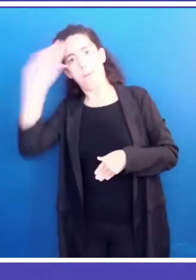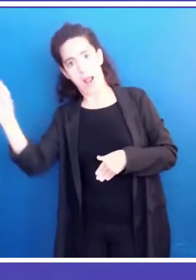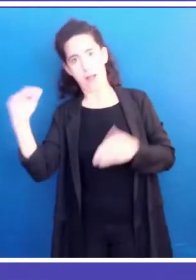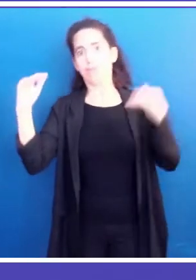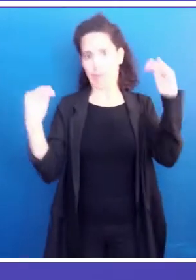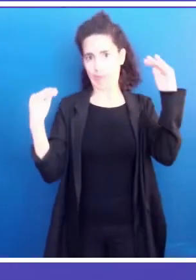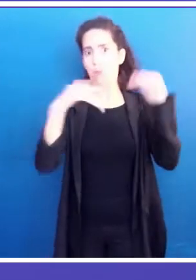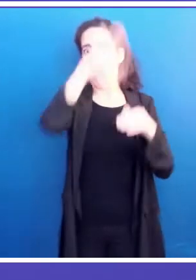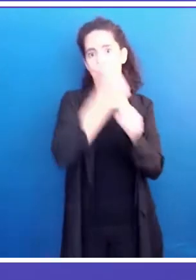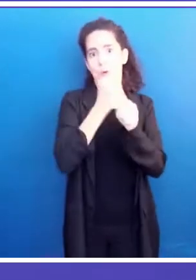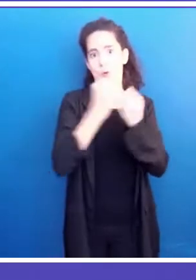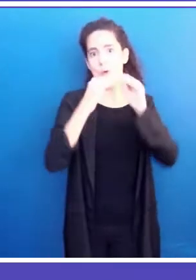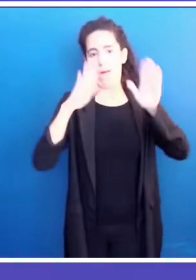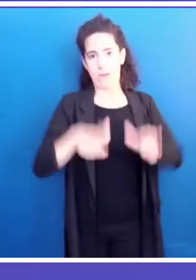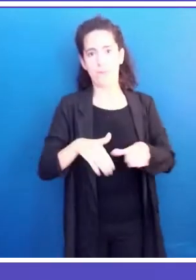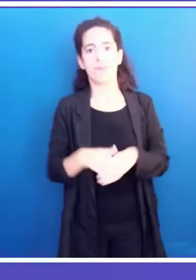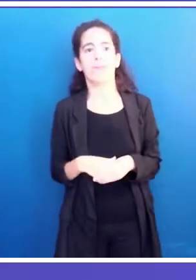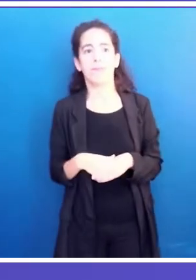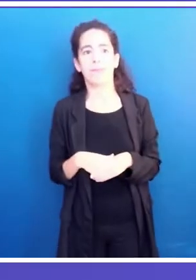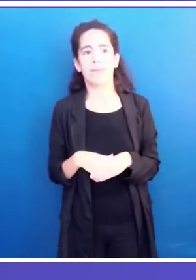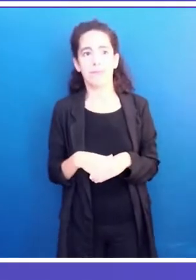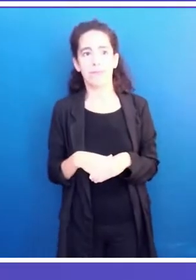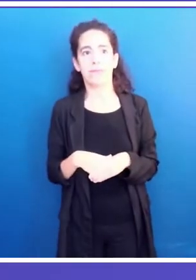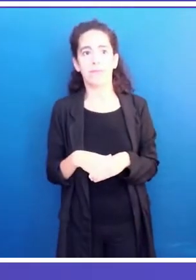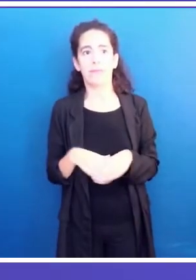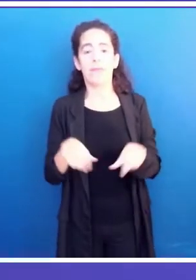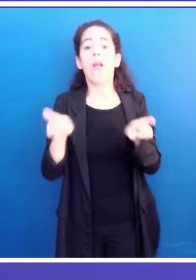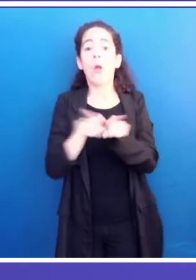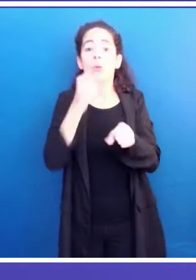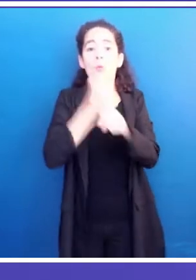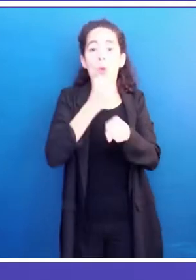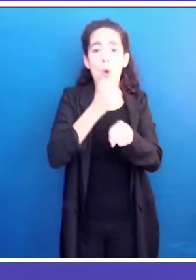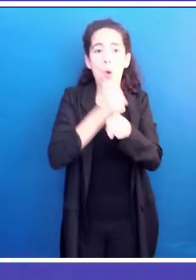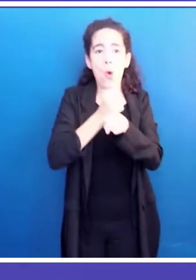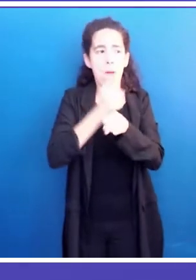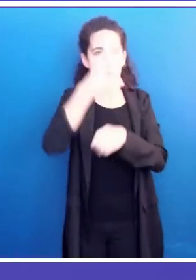من الذكور، وذلك لأنه من حيث تخصيص الوقت فإن